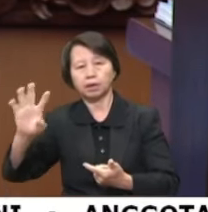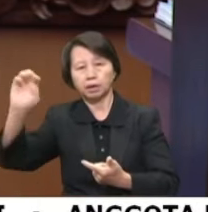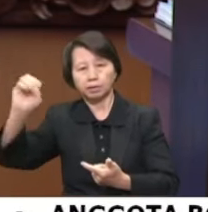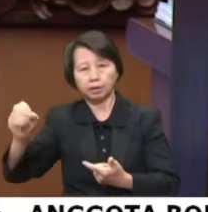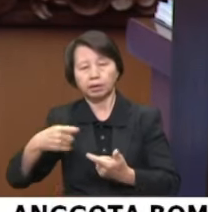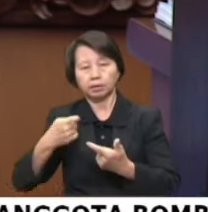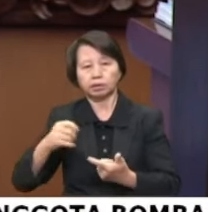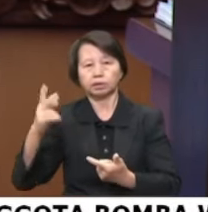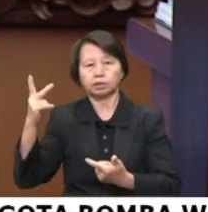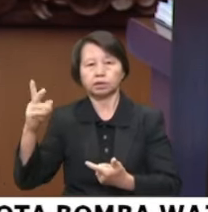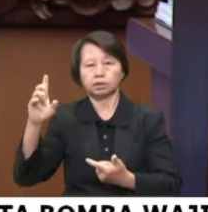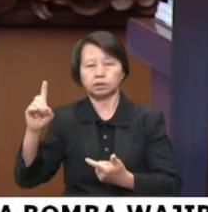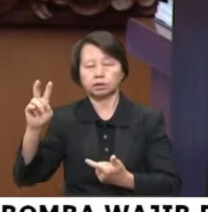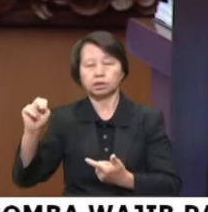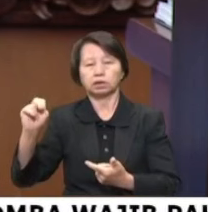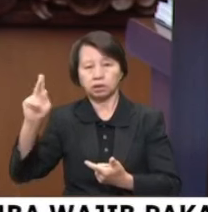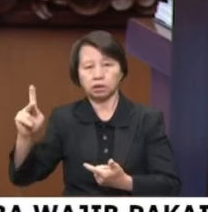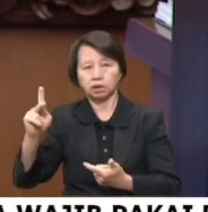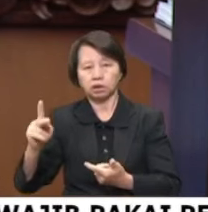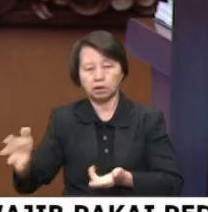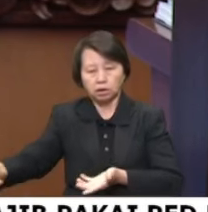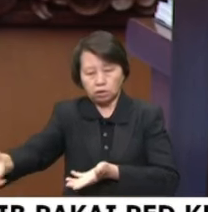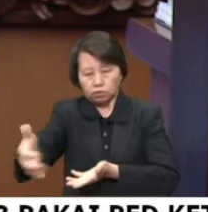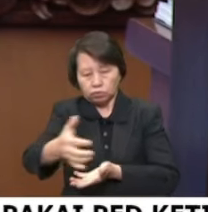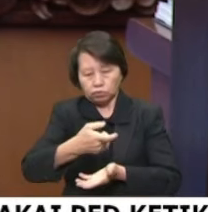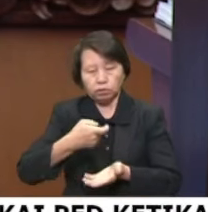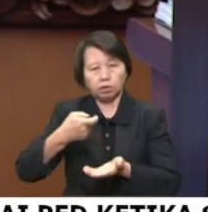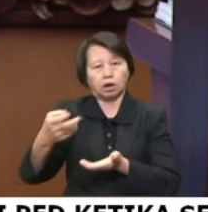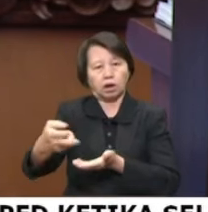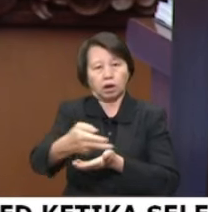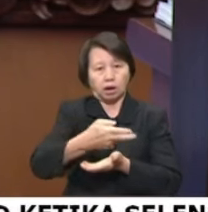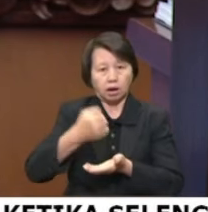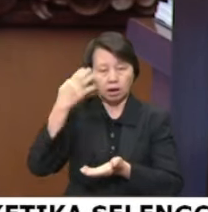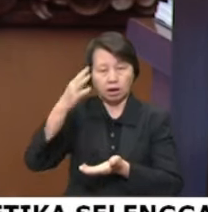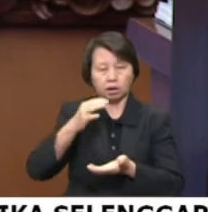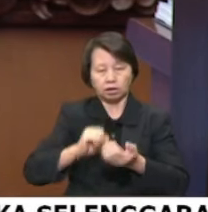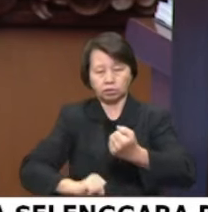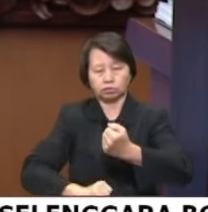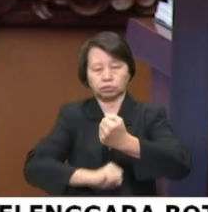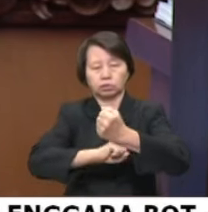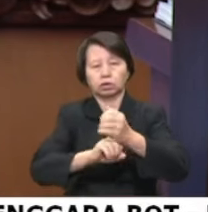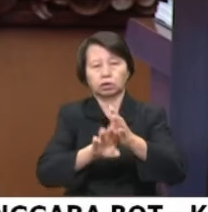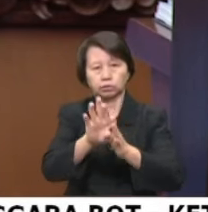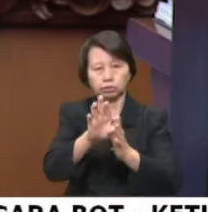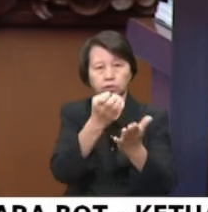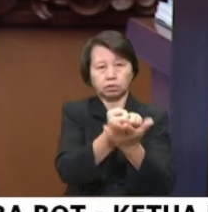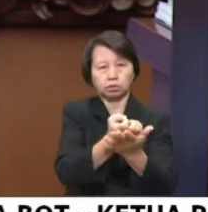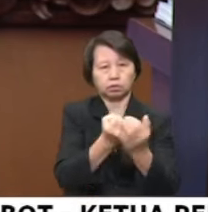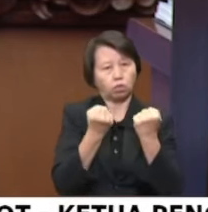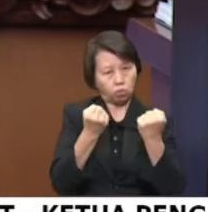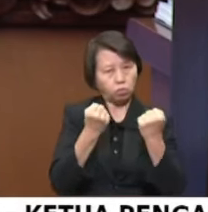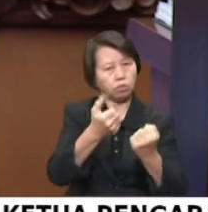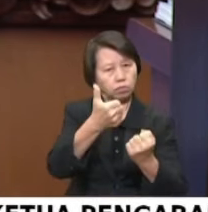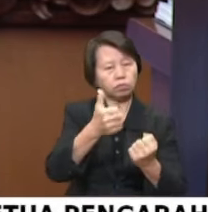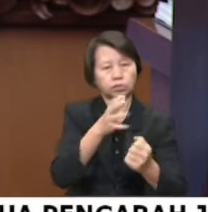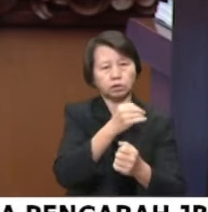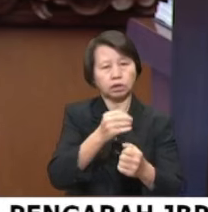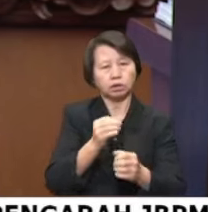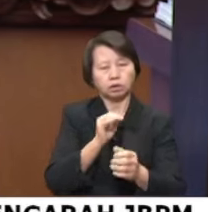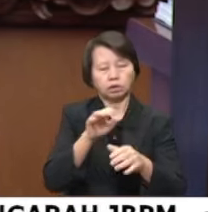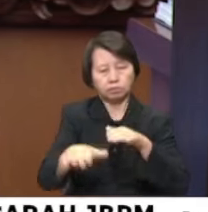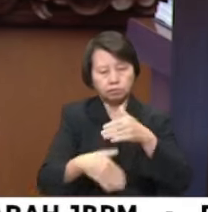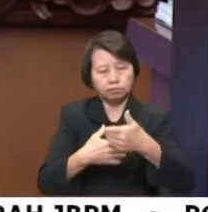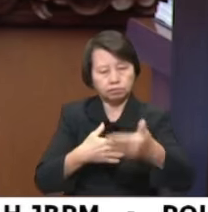3.24% daripada KDNK. Kutipan hasil akan disokong oleh pertumbuhan ekonomi yang kukuh berserta langkah yang diambil